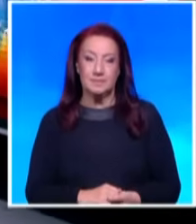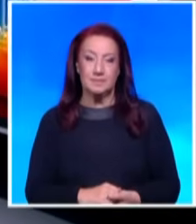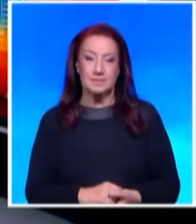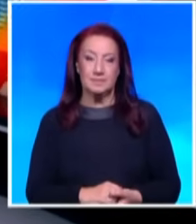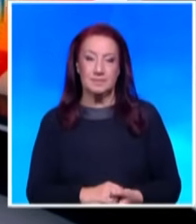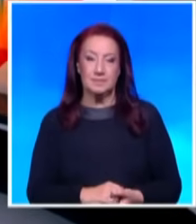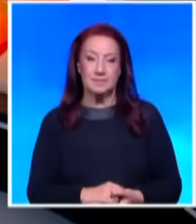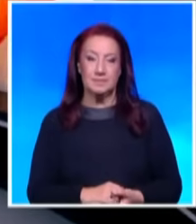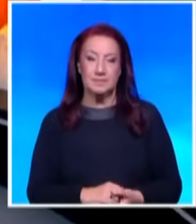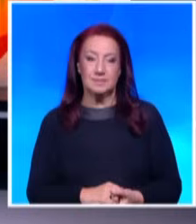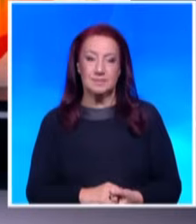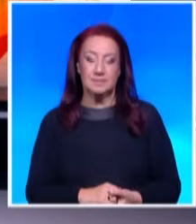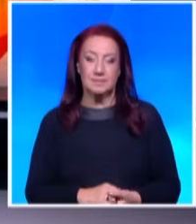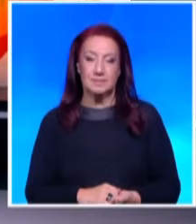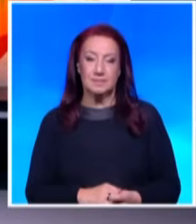Гърция Светлана Склирис.